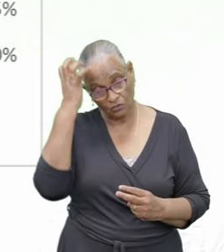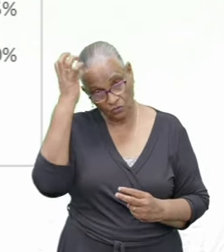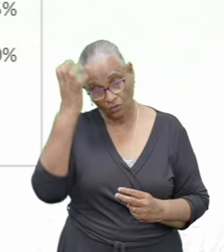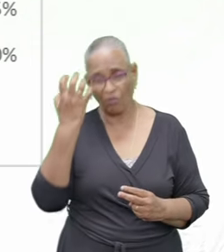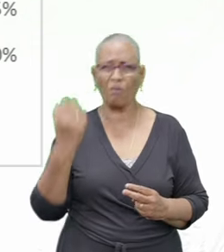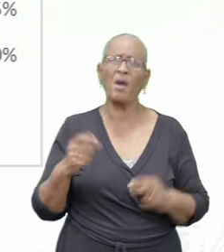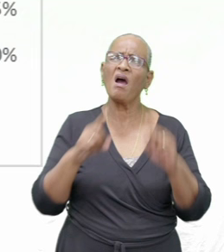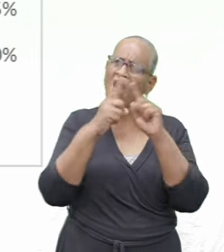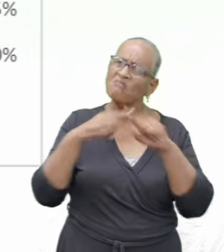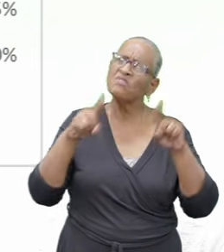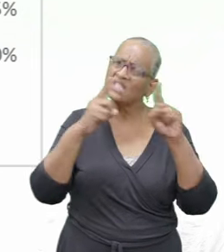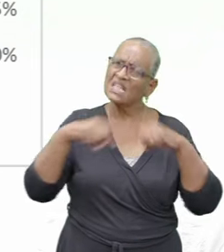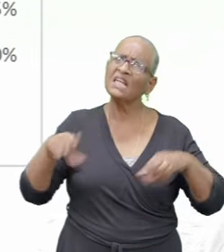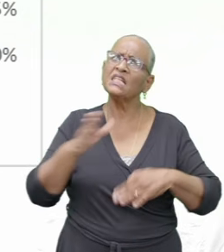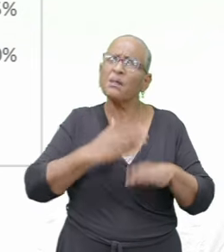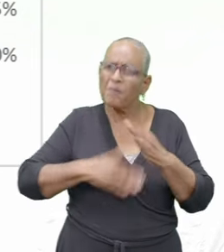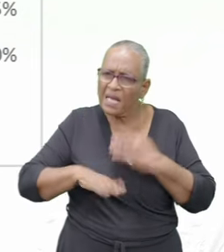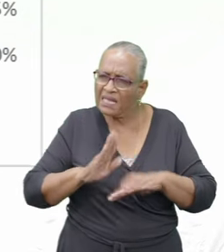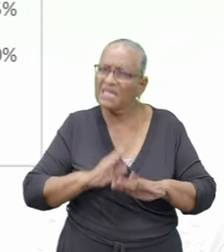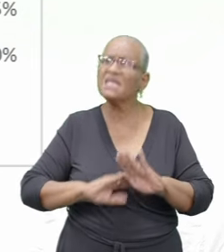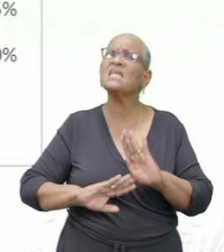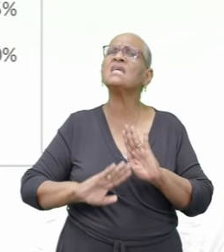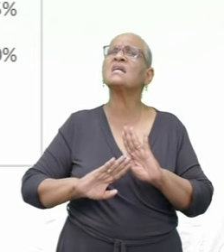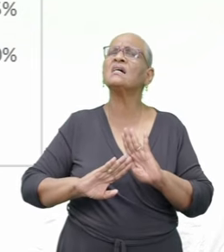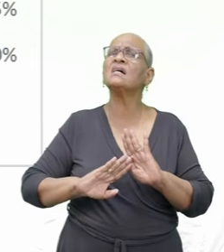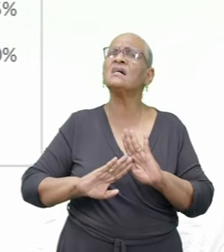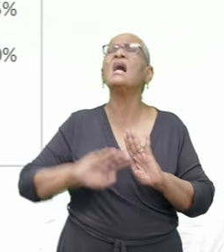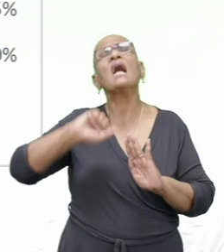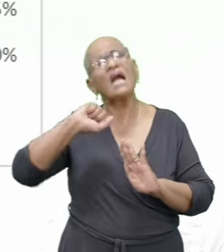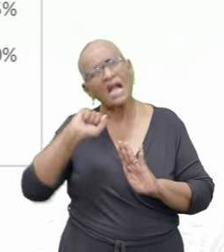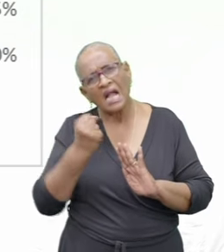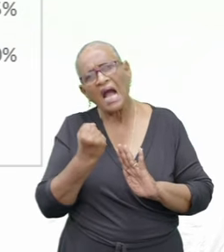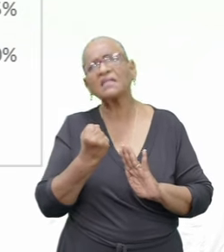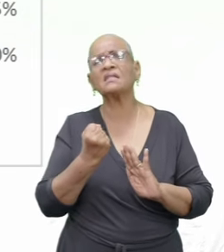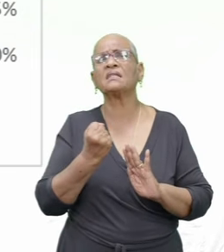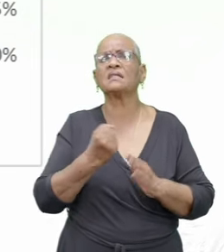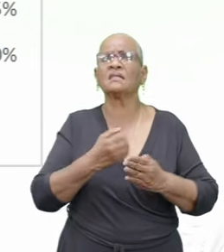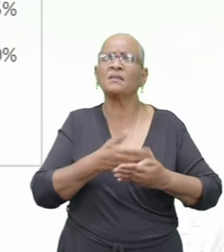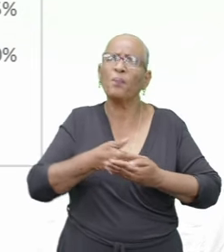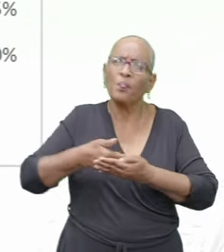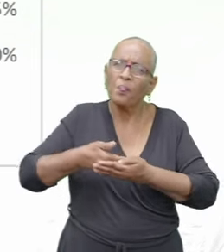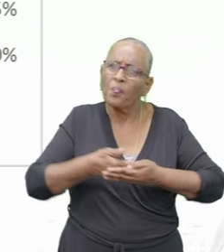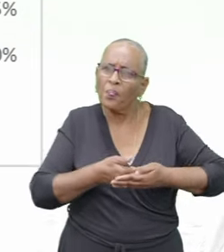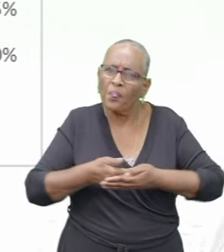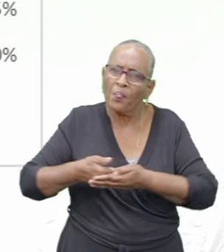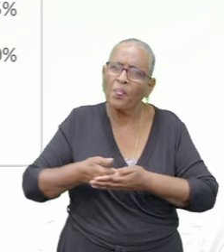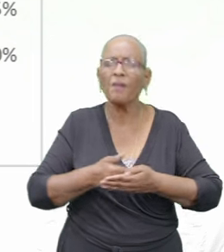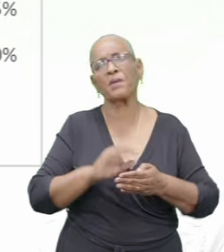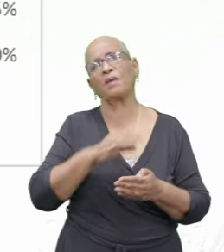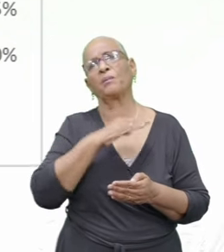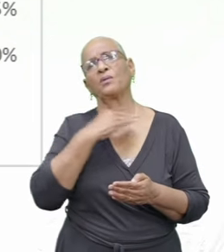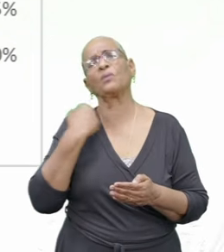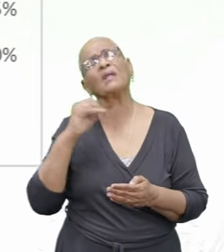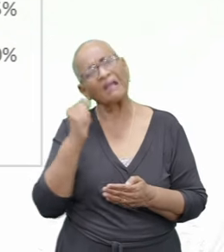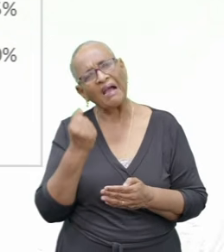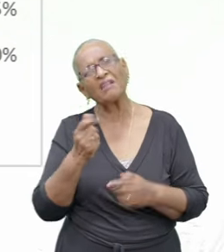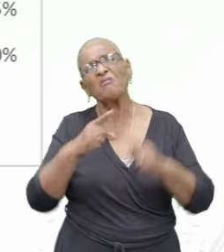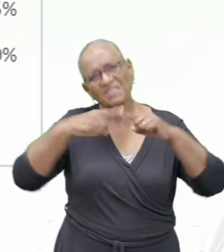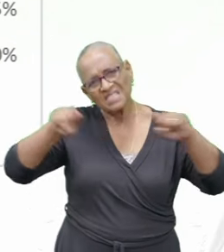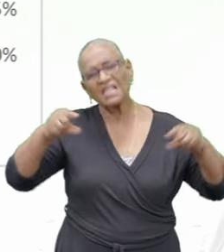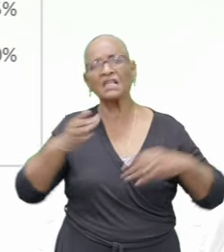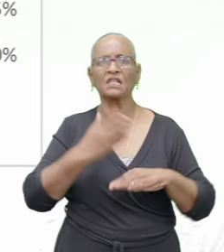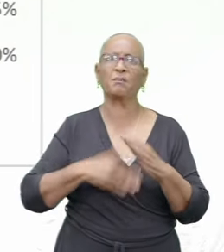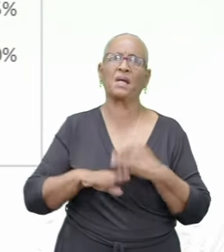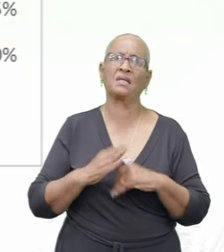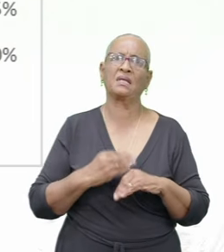diverse oorzaken hebben dat ertoe leidt dat een kindje komt te overlijden. We hebben die ontwikkeling